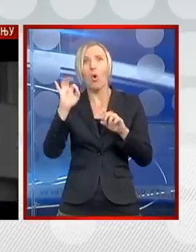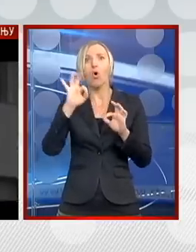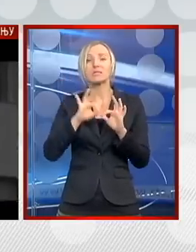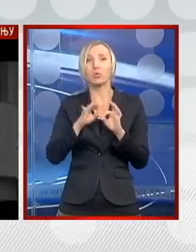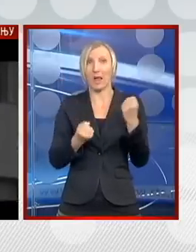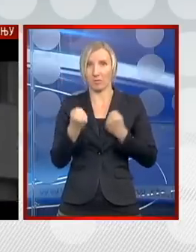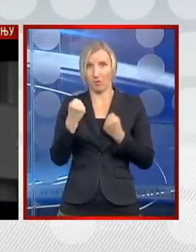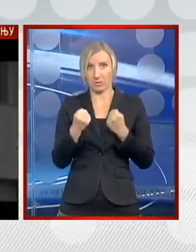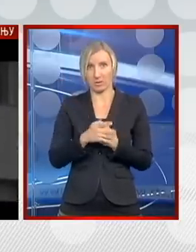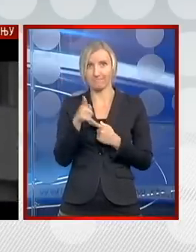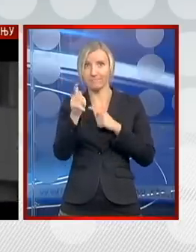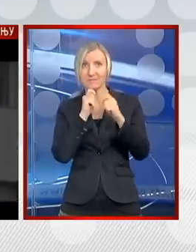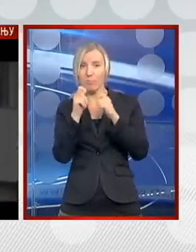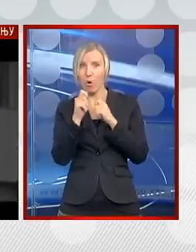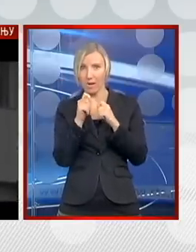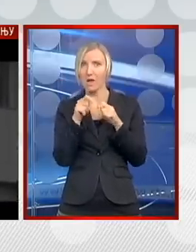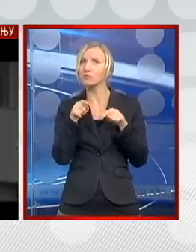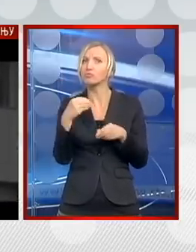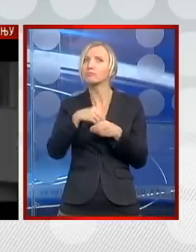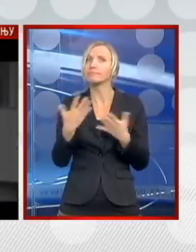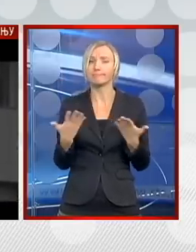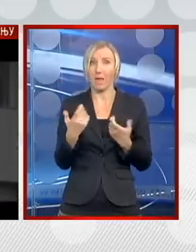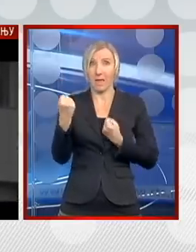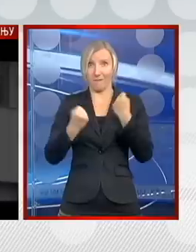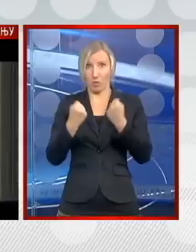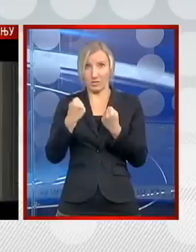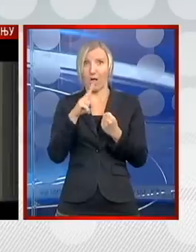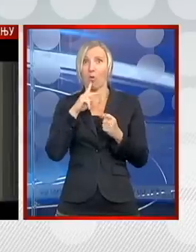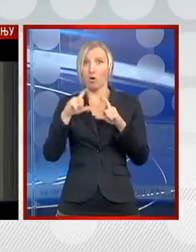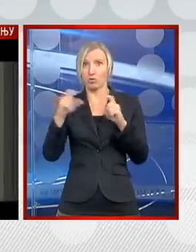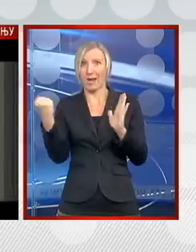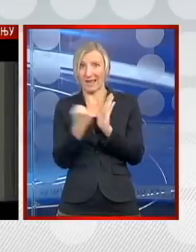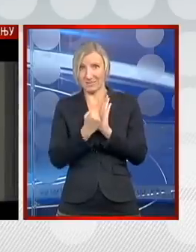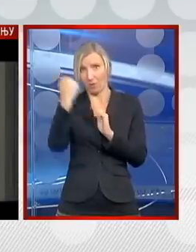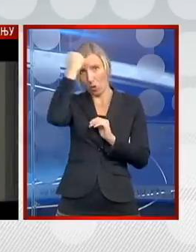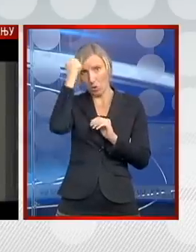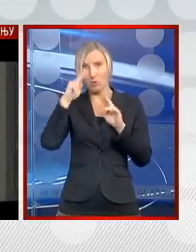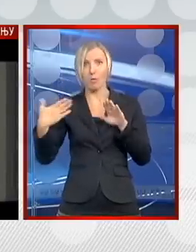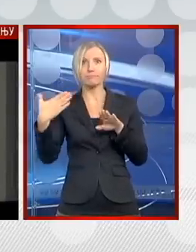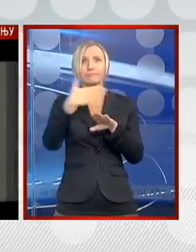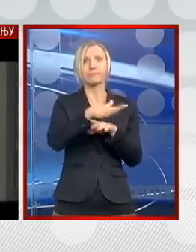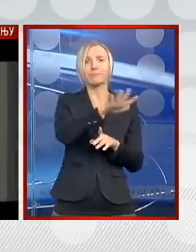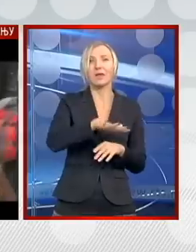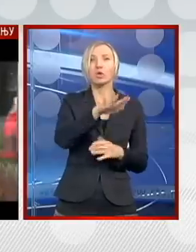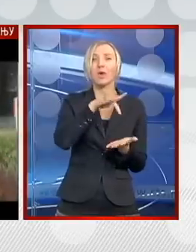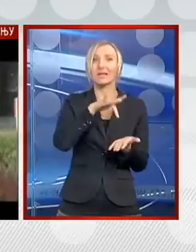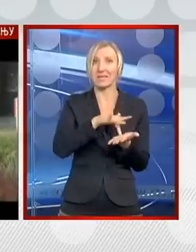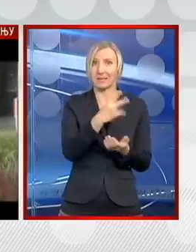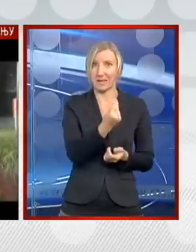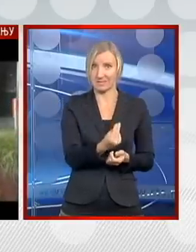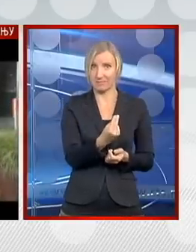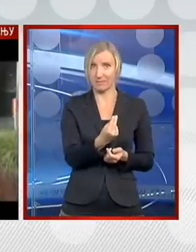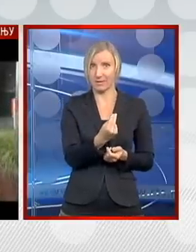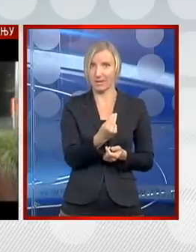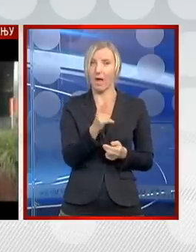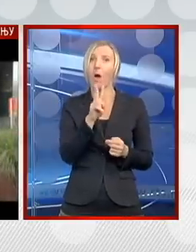vozila. Sporazum podrazumeva da će vozila registrovana na Kosovu moći da pređu na teritoriju centralne Srbije